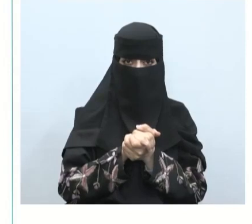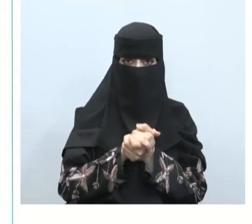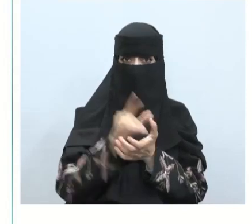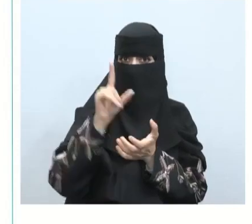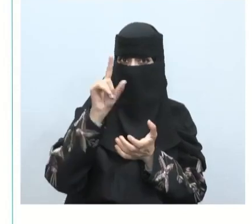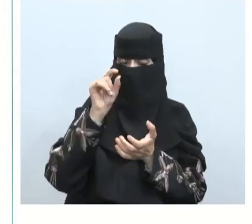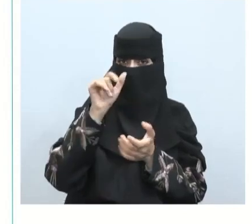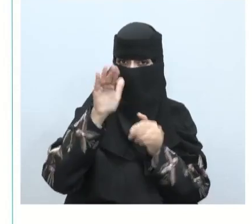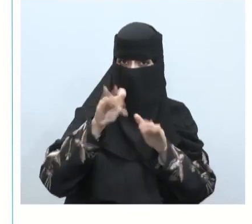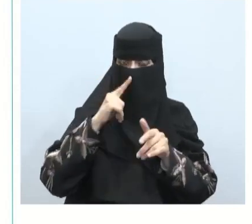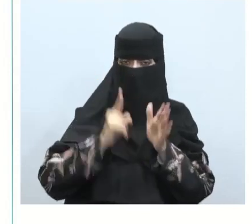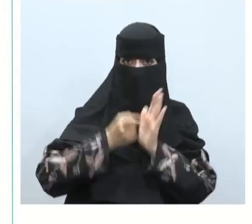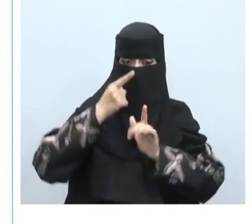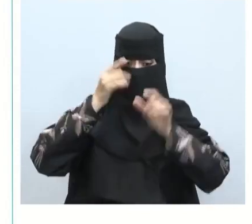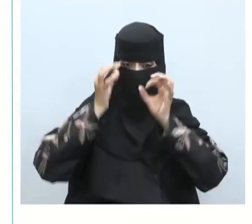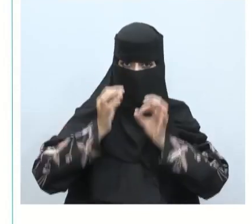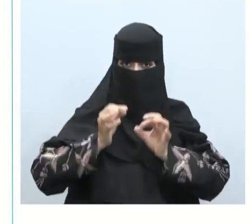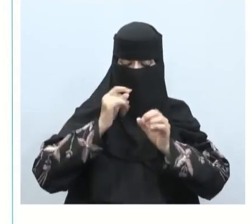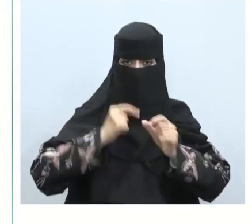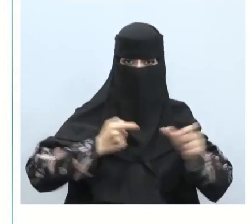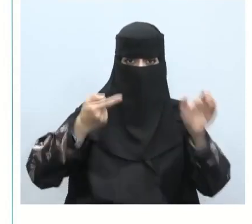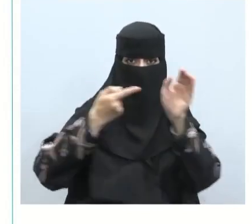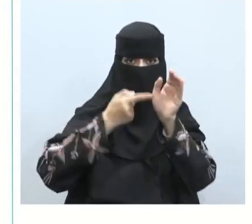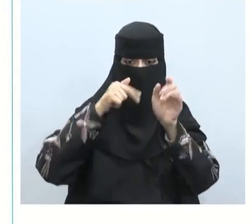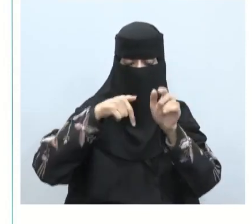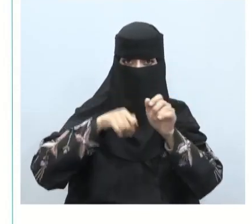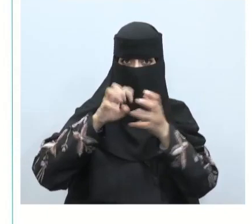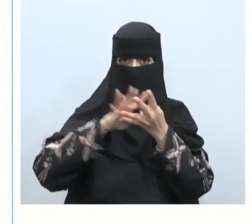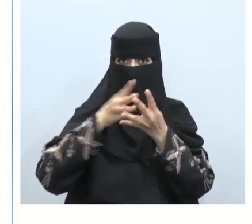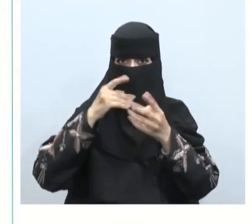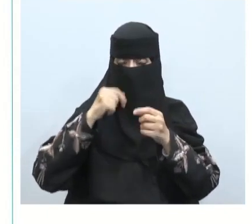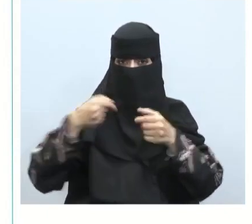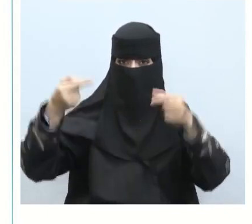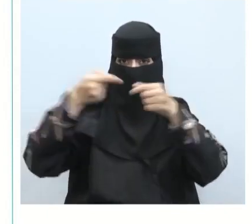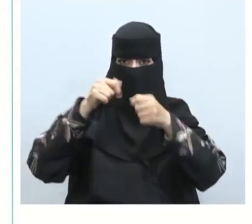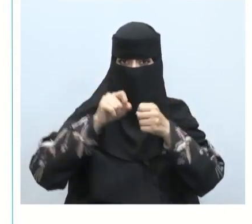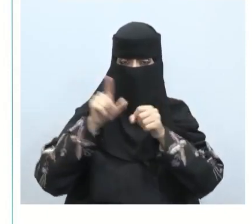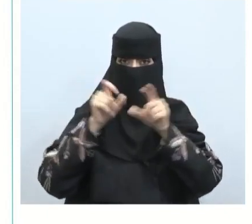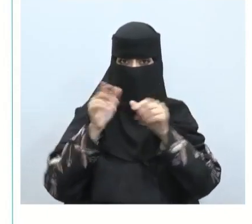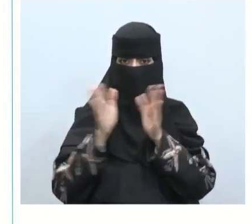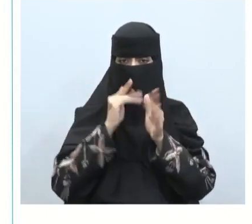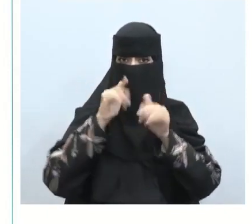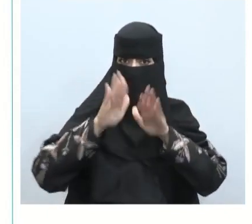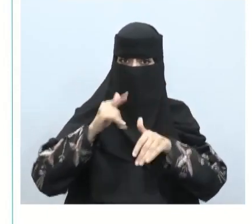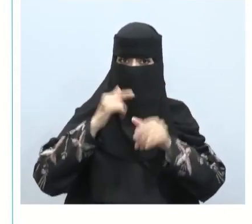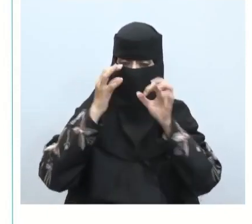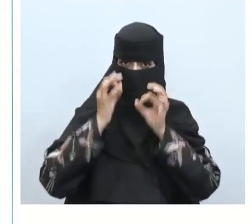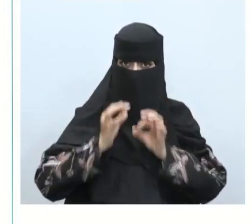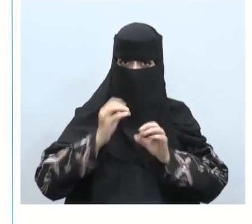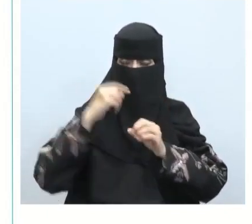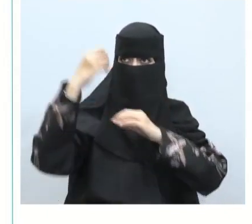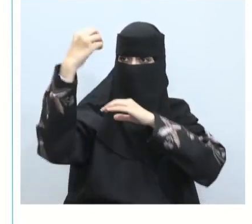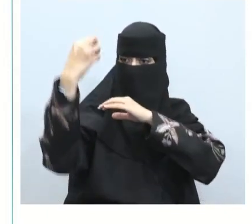احسنتم اذا عليك ان تتحقق من توصيل كيبلات الشبكه بالمنافذ ايضا ان تتحقق من